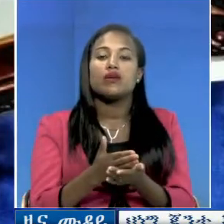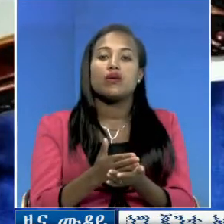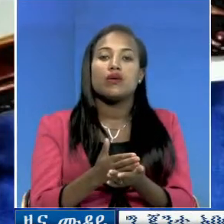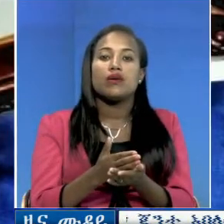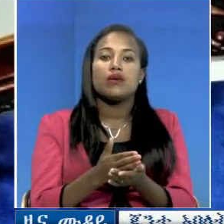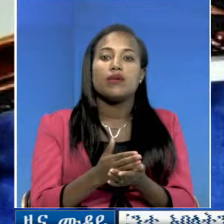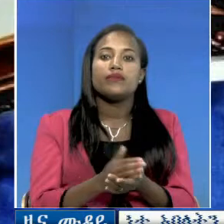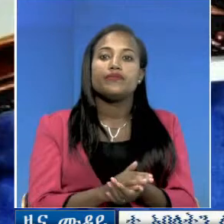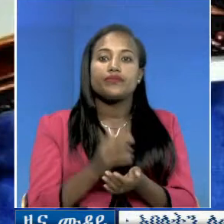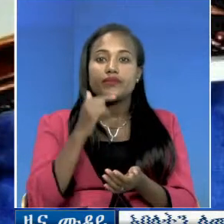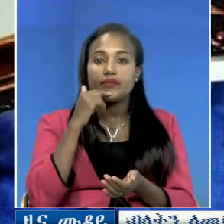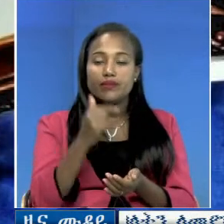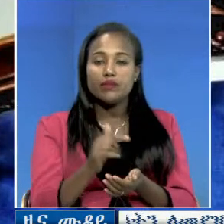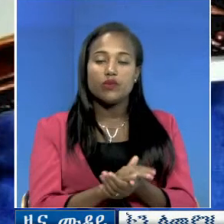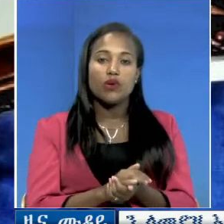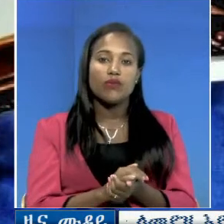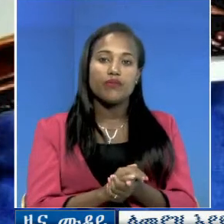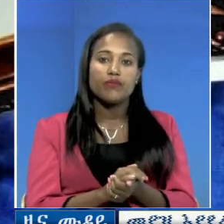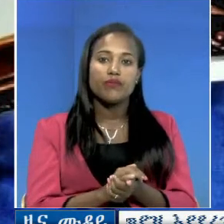አስተናክለናዋልም ብለዋል።